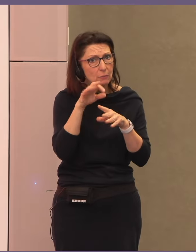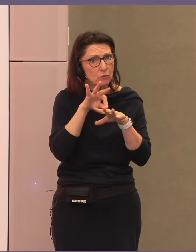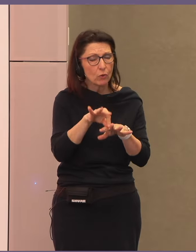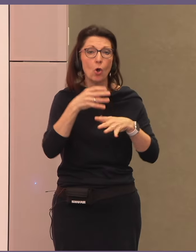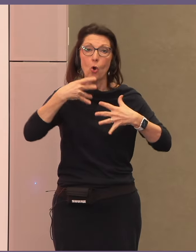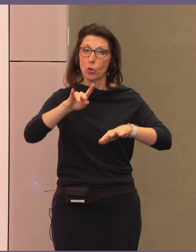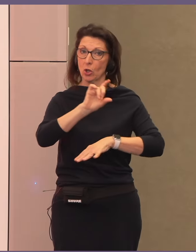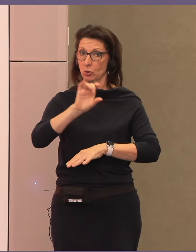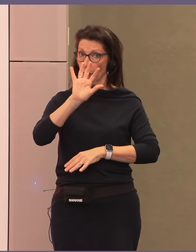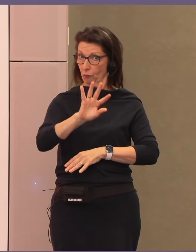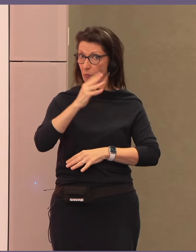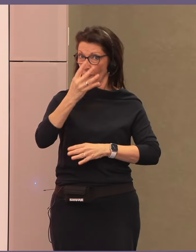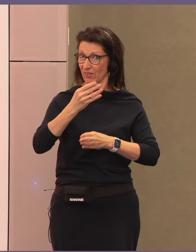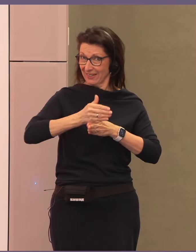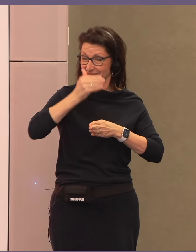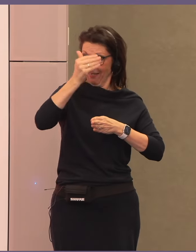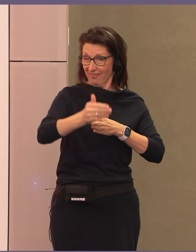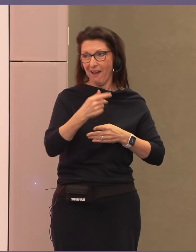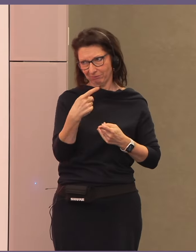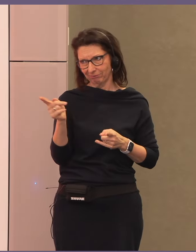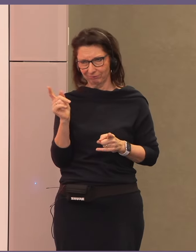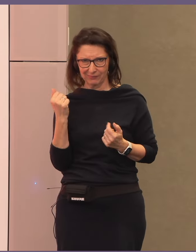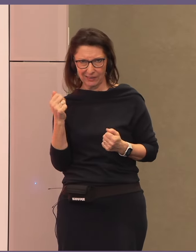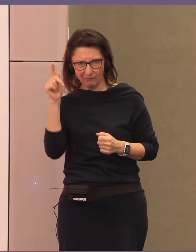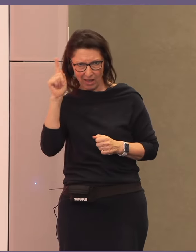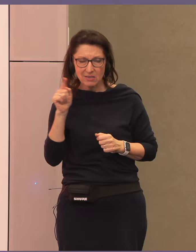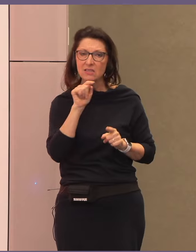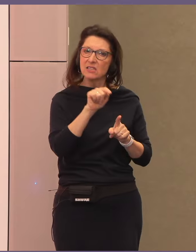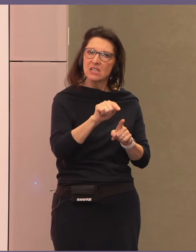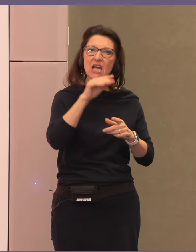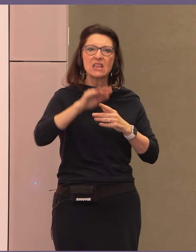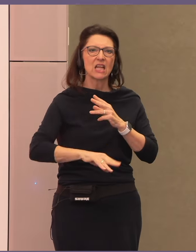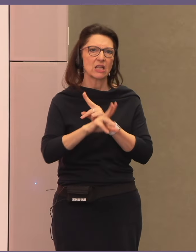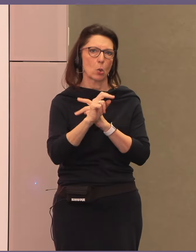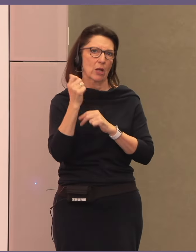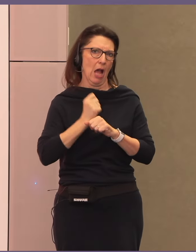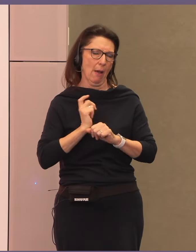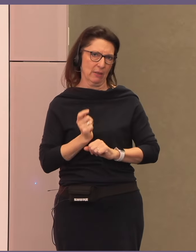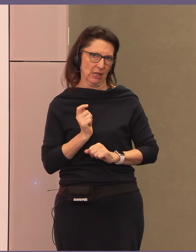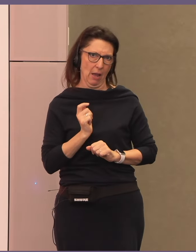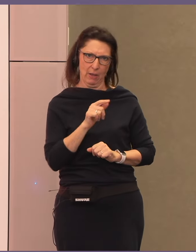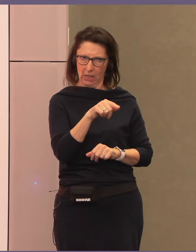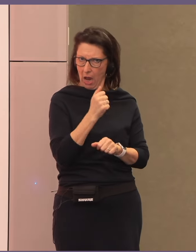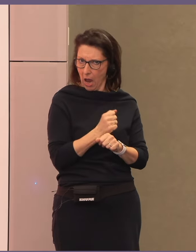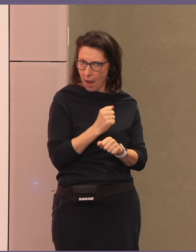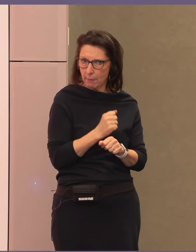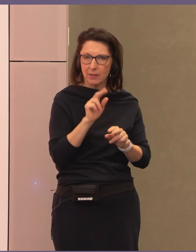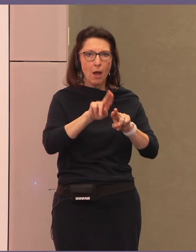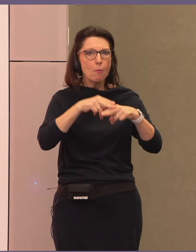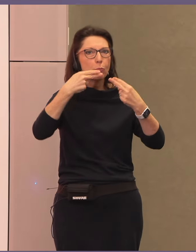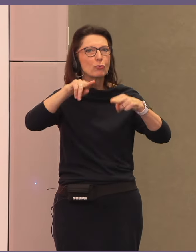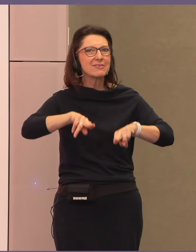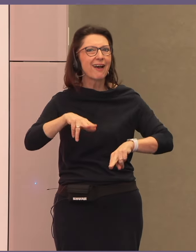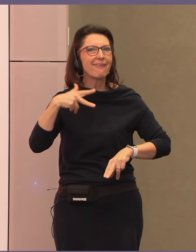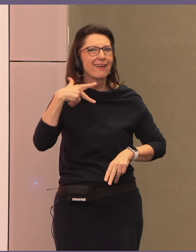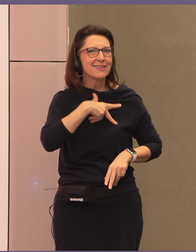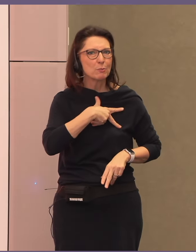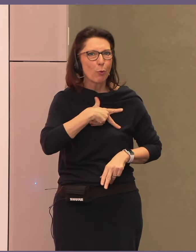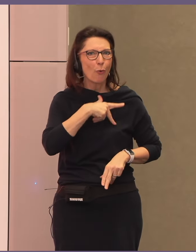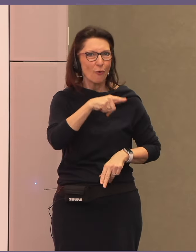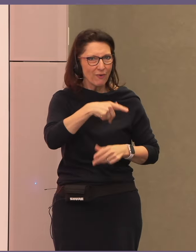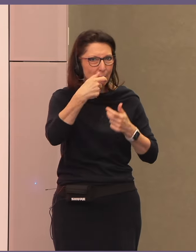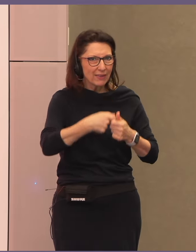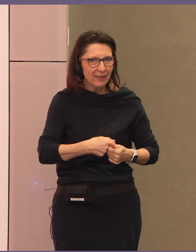1945, und das ist in diesem Rahmen bekannt, begann sie an der Niederösterreichischen Arbeiterkammer zu arbeiten, war Mitglied des Bundesrates der SPÖ und wurde